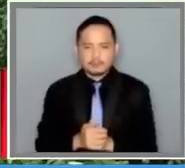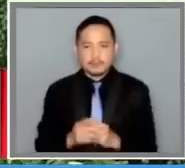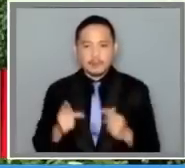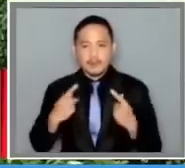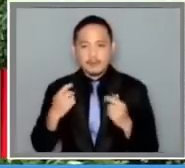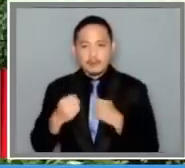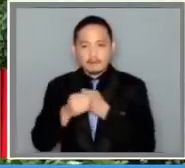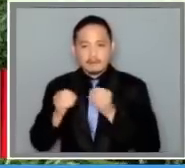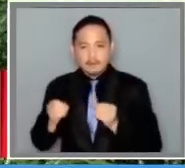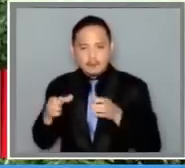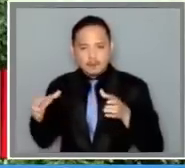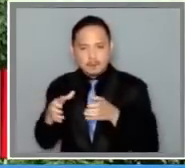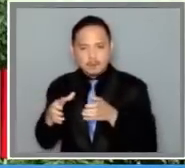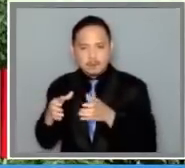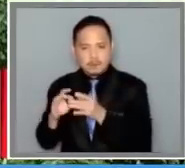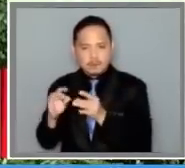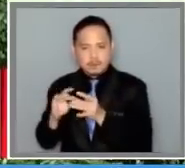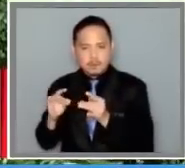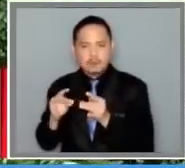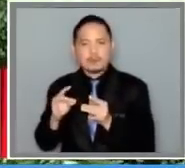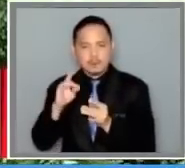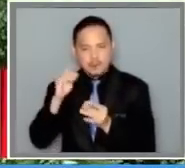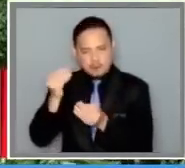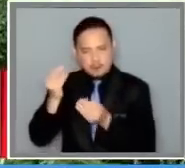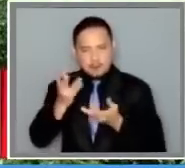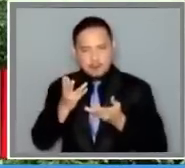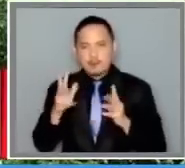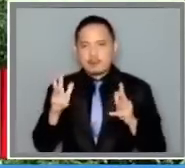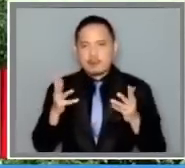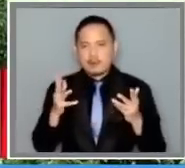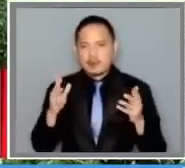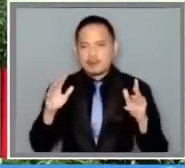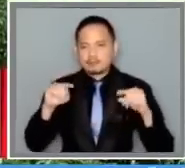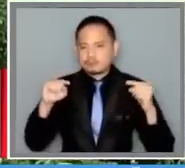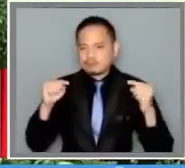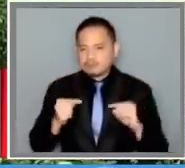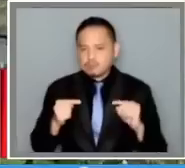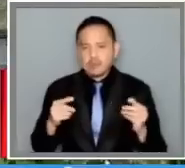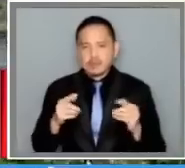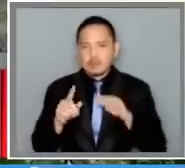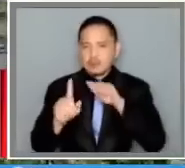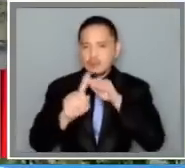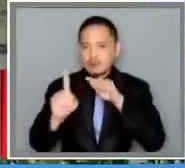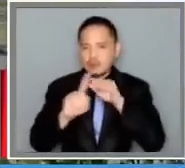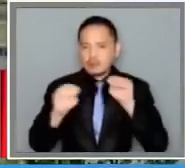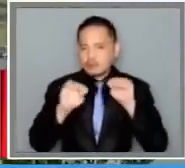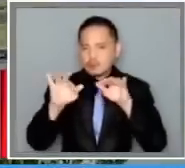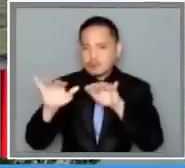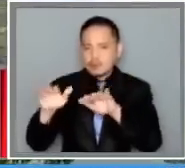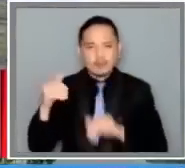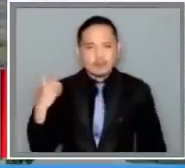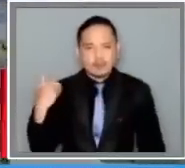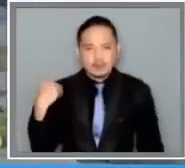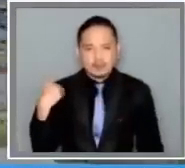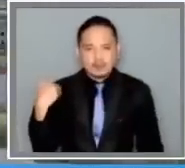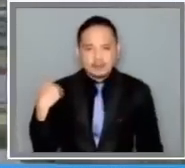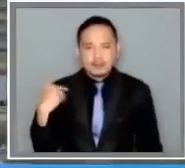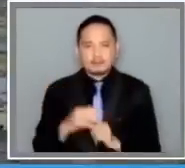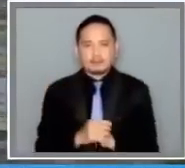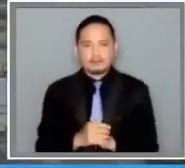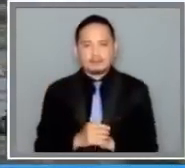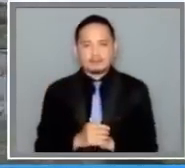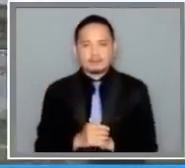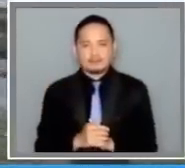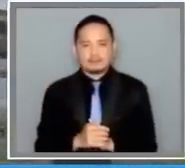APSEMO, wala naman silang natatanggap na reports kaugnay sa paggalaw o muling evacuation ng mga pamilyang dinecamp na sa ilang mga